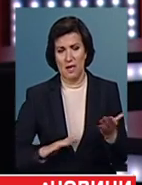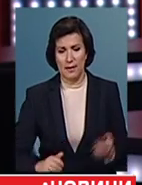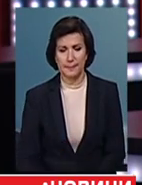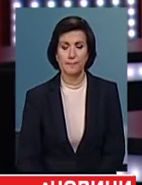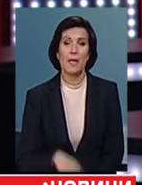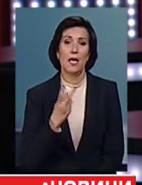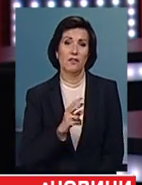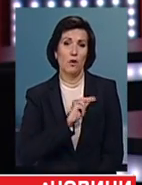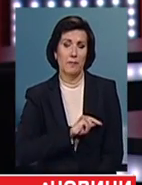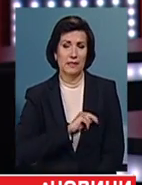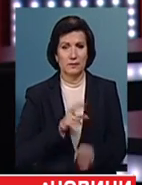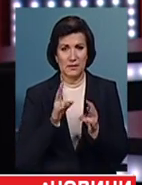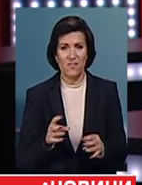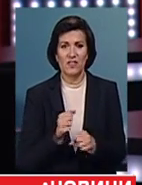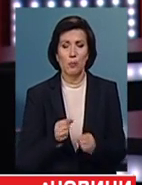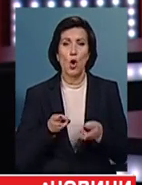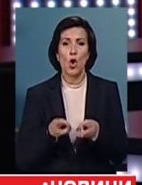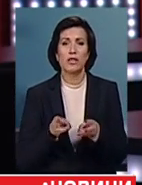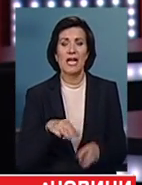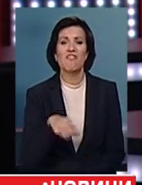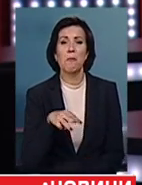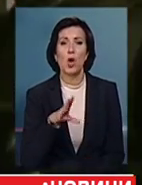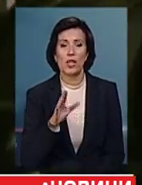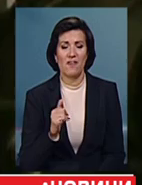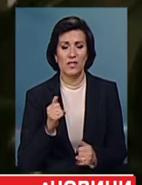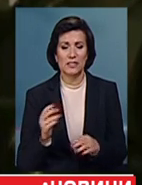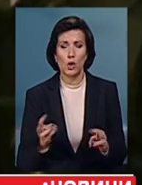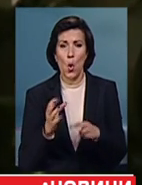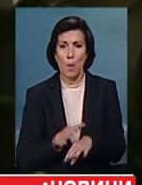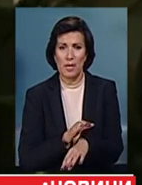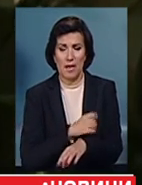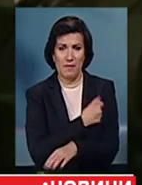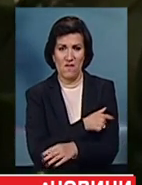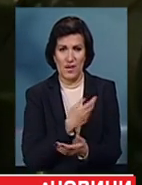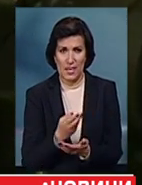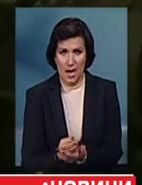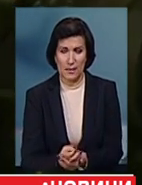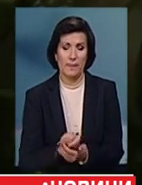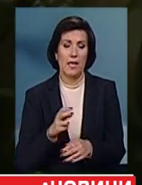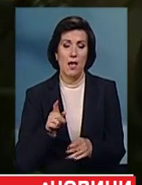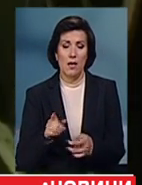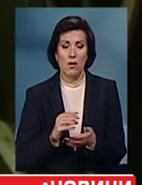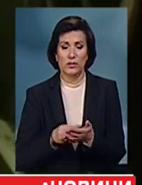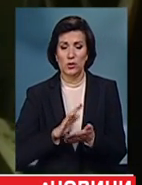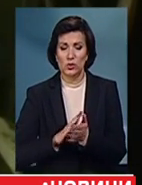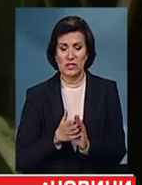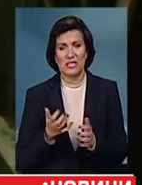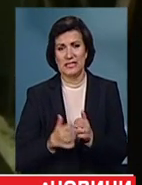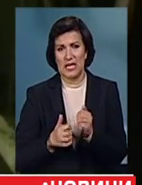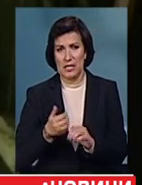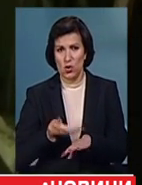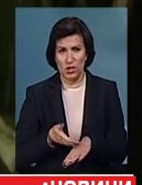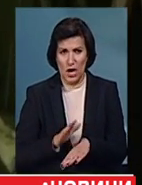Двоє працівників дістали травми від вибуху котельні в Миколаєві. Нині вони з опіками в лікарні. Медики оцінюють їх стан як середньої